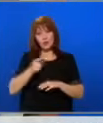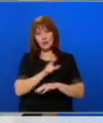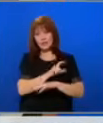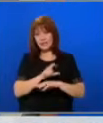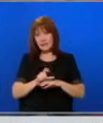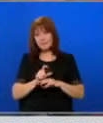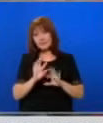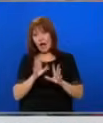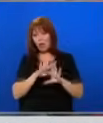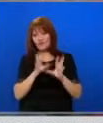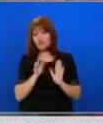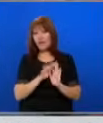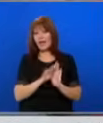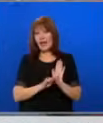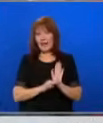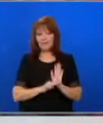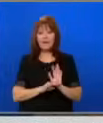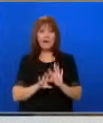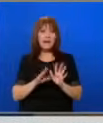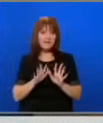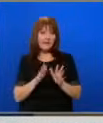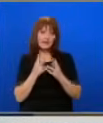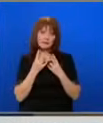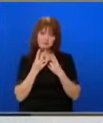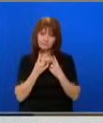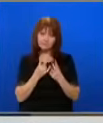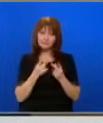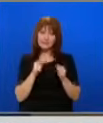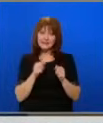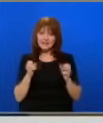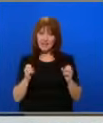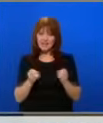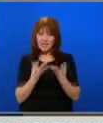всичко е наред. Нека да обърна внимание, че за да стане това